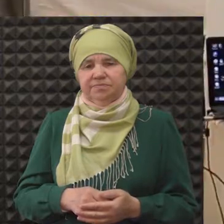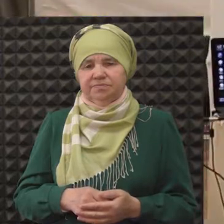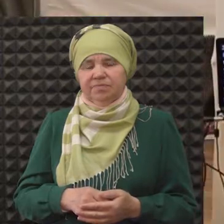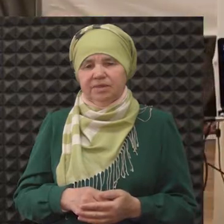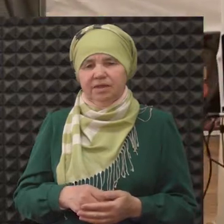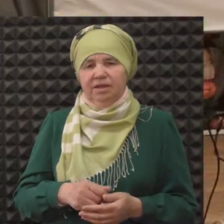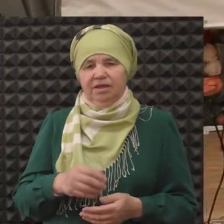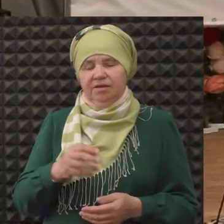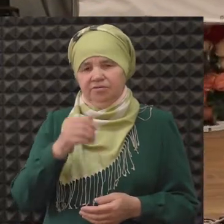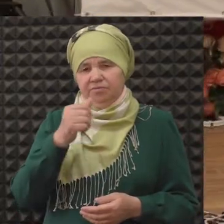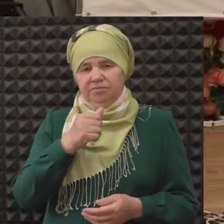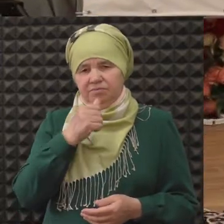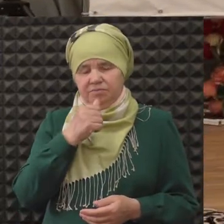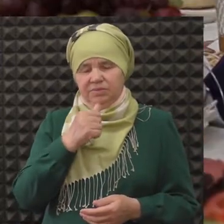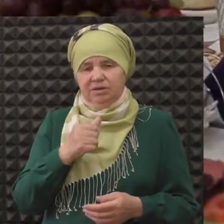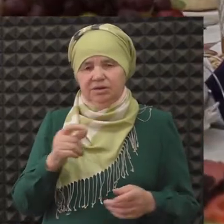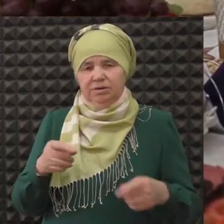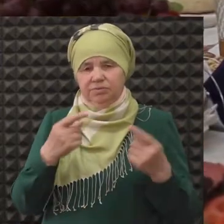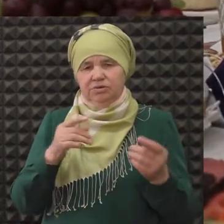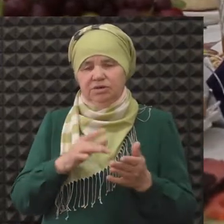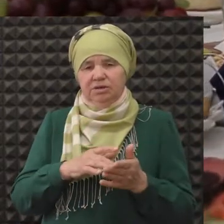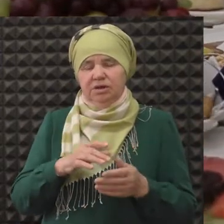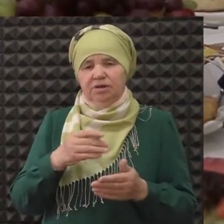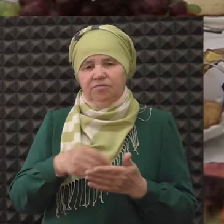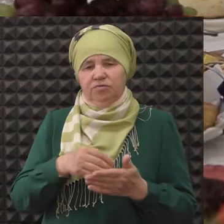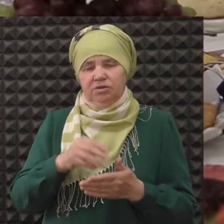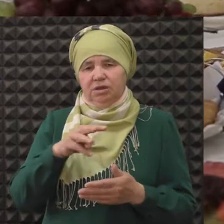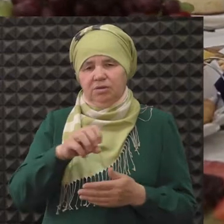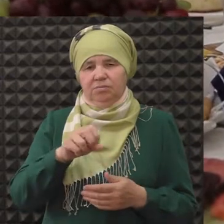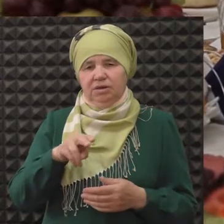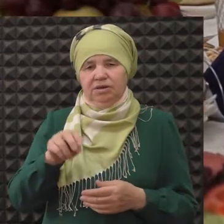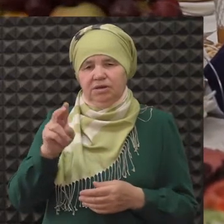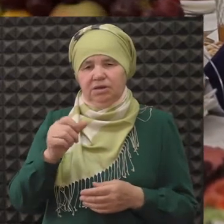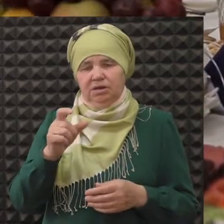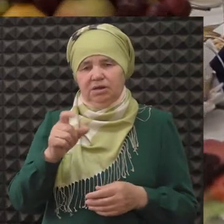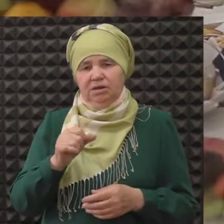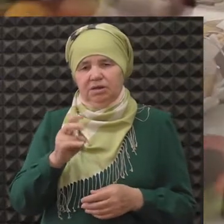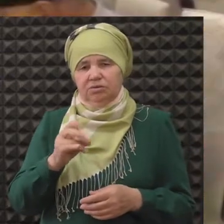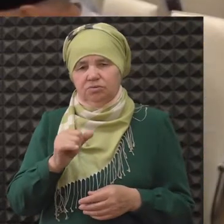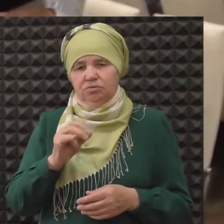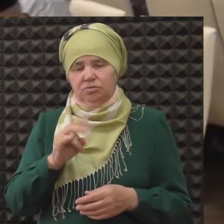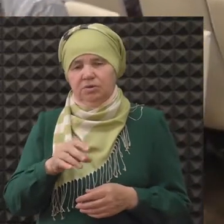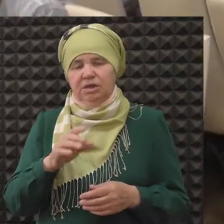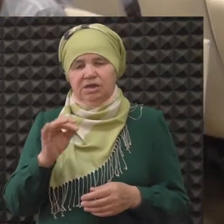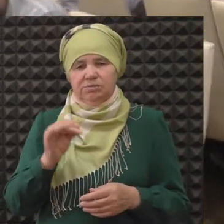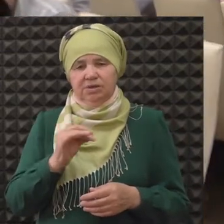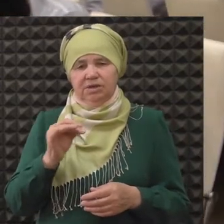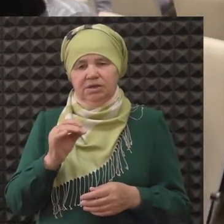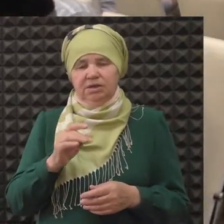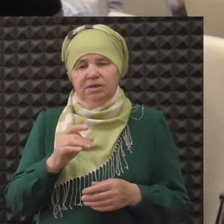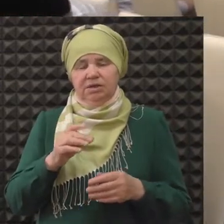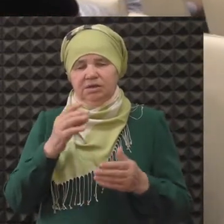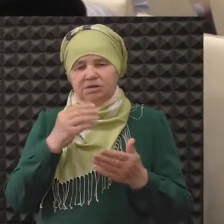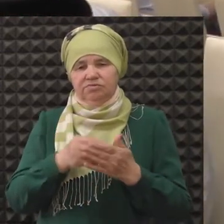В мае руководитель реабилитационного центра, вице-президент фонда Ердам Малика Ханум Гильмудинова и президент фонда Ильгам Исмагилов отметили свои